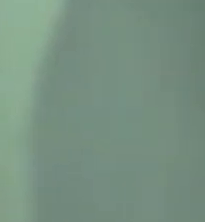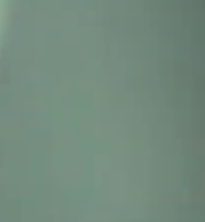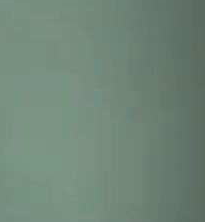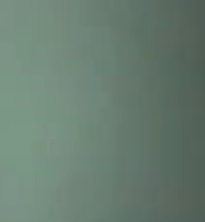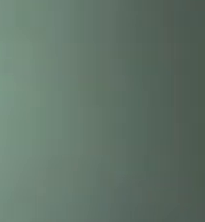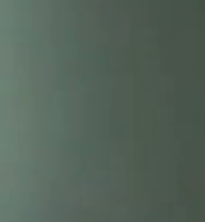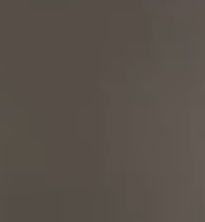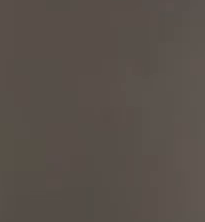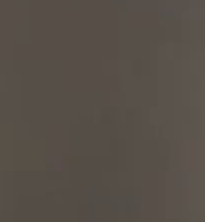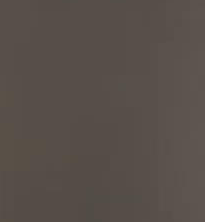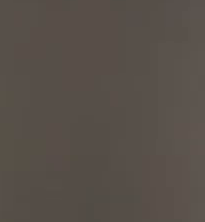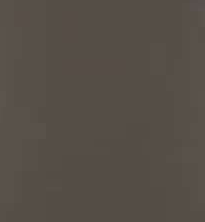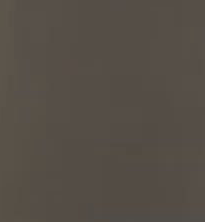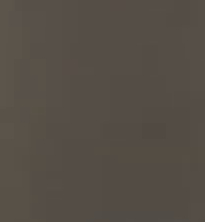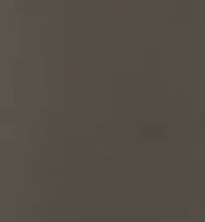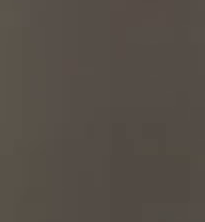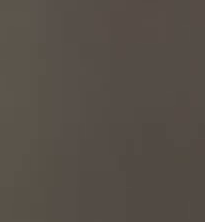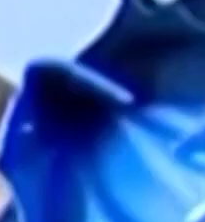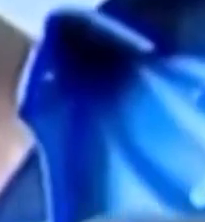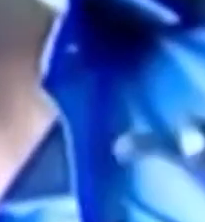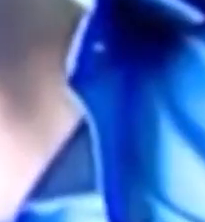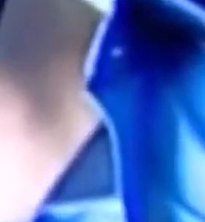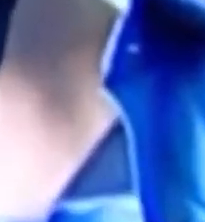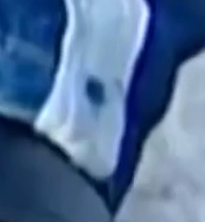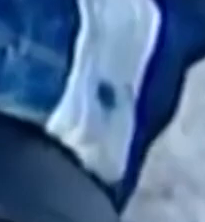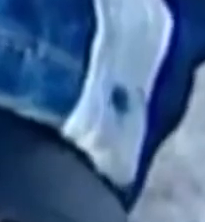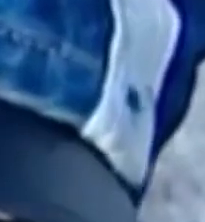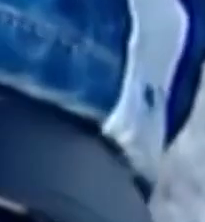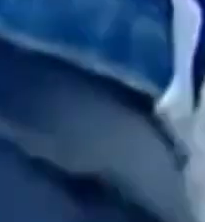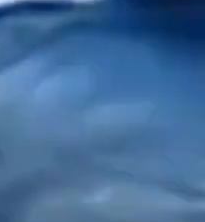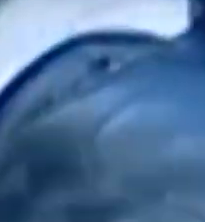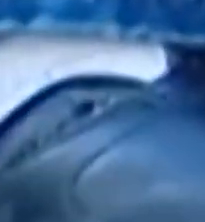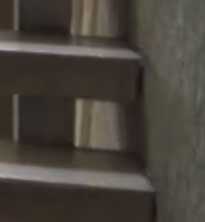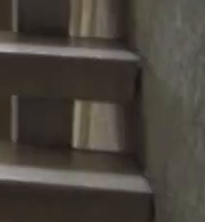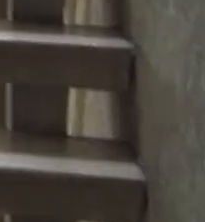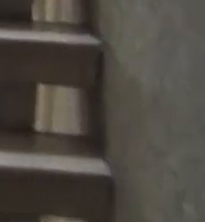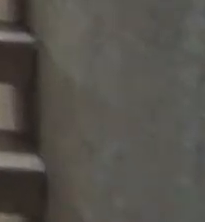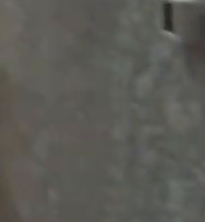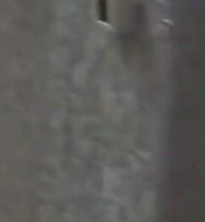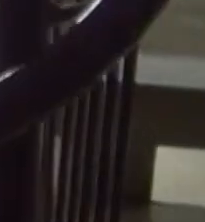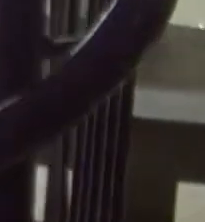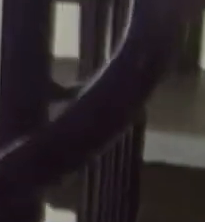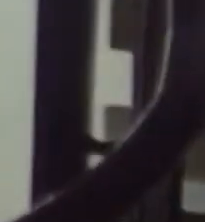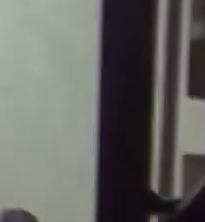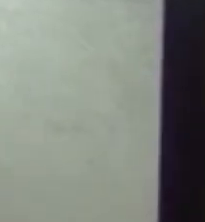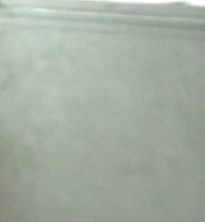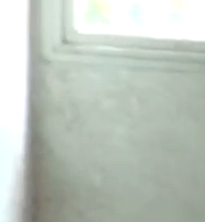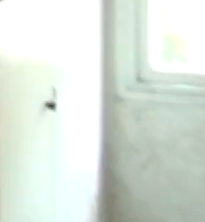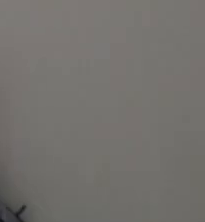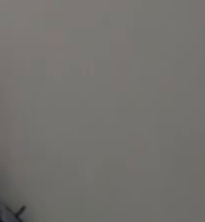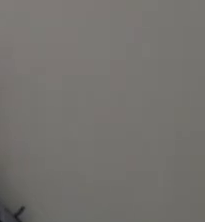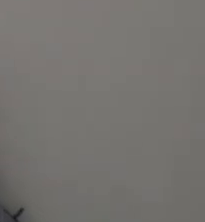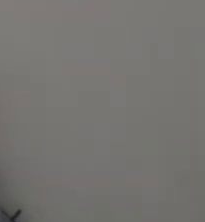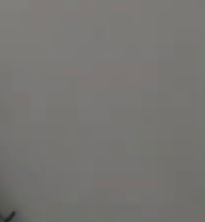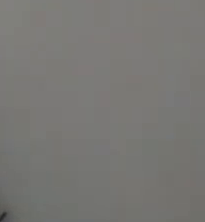שחרורם. תופעה הזו נקראת הדלת המסתובבת או רצידיביזם, פשיעה חוזרת. רמי אביטן, בן 59 מרמת